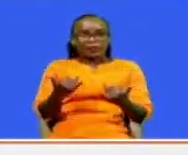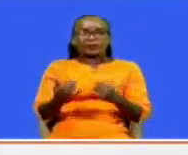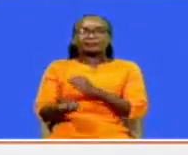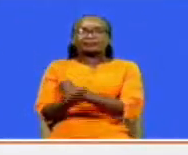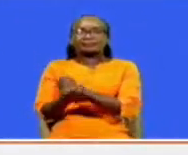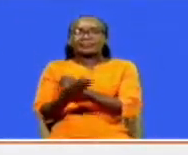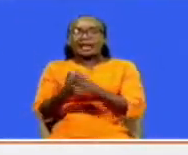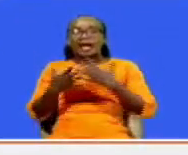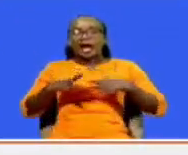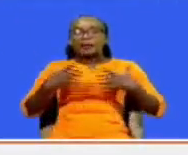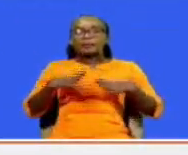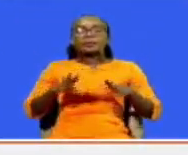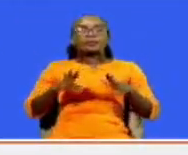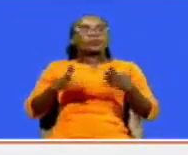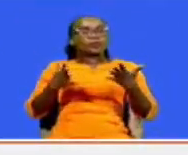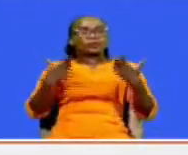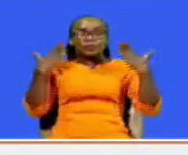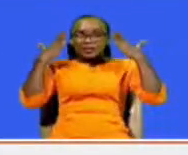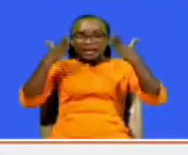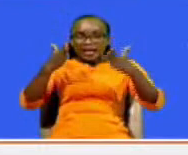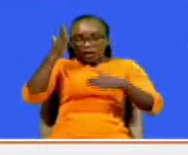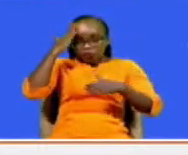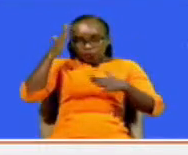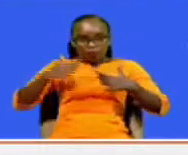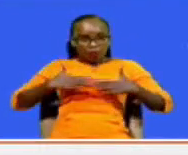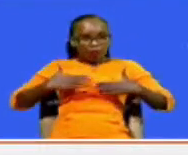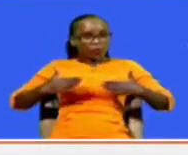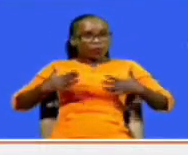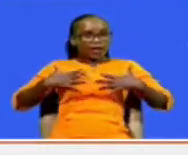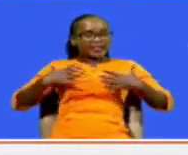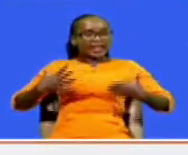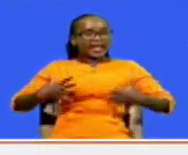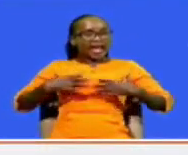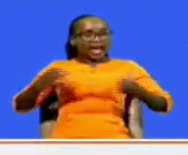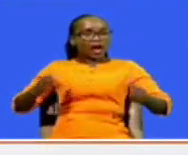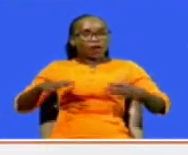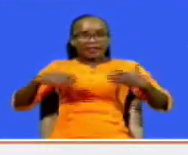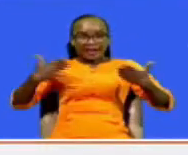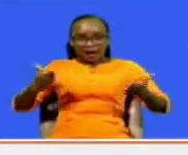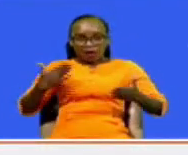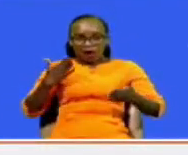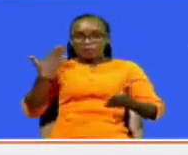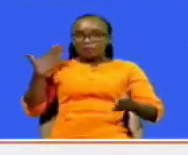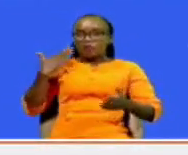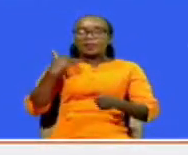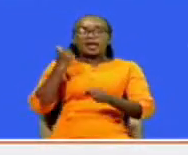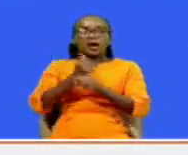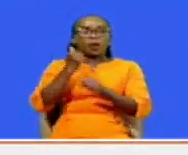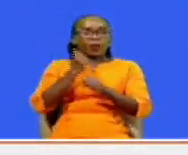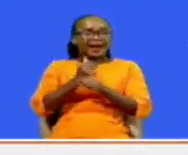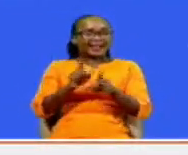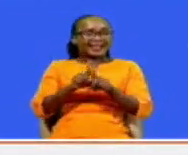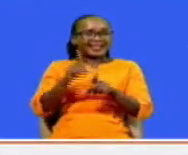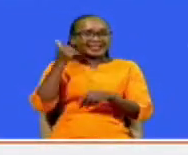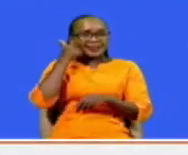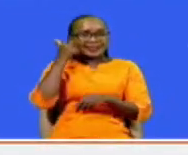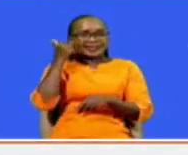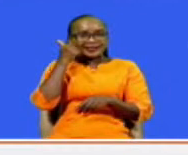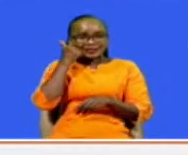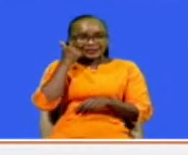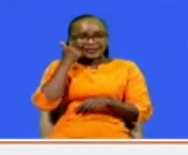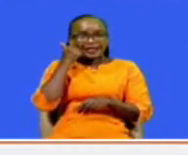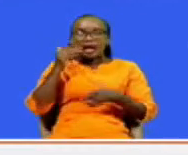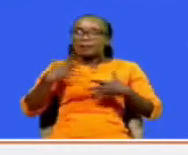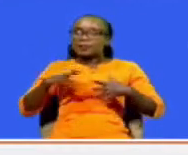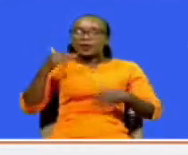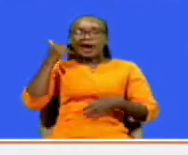kuwa makini kutaka kujua hali yao ya afya. Mi kulingana na vile nilikuwa nikifanya kazi na nikiwa mgonjwa hivyo, watu ni